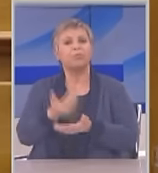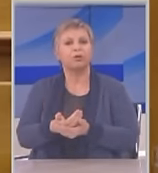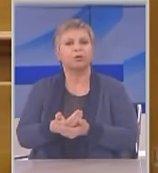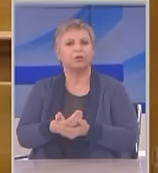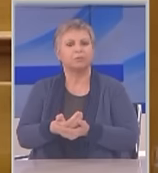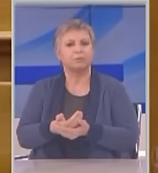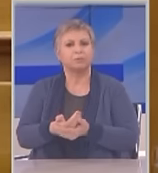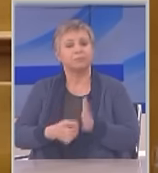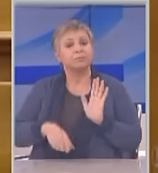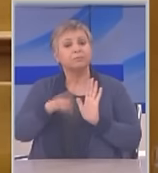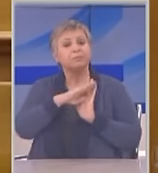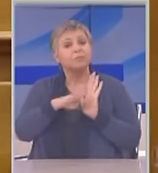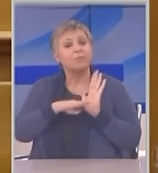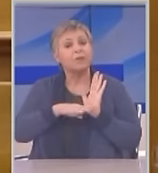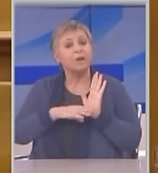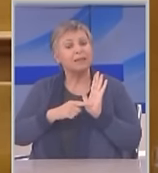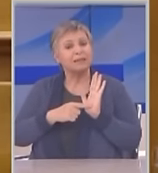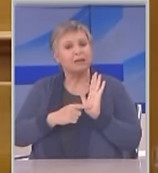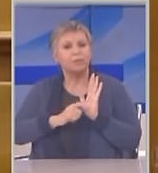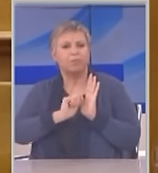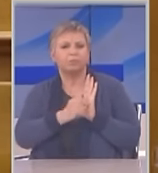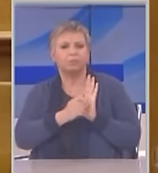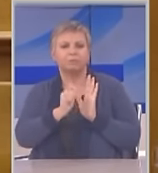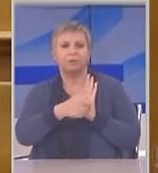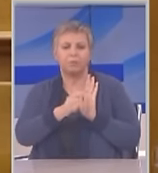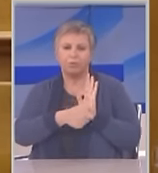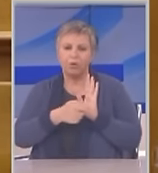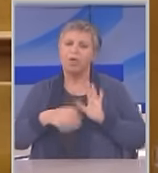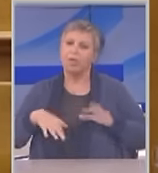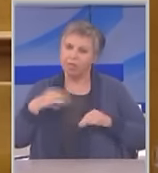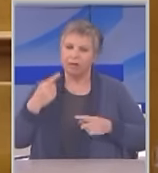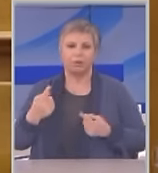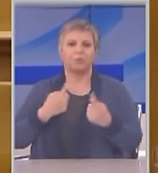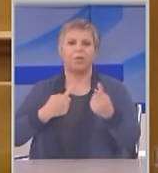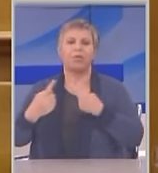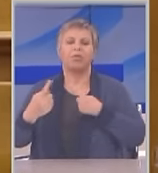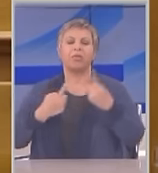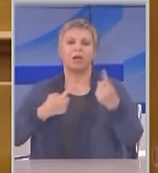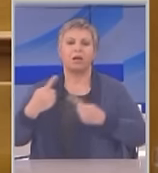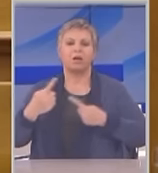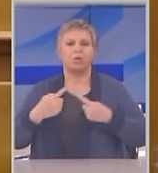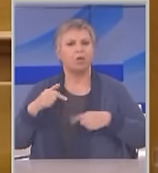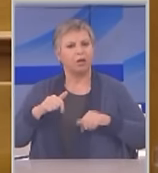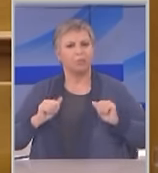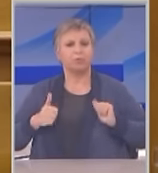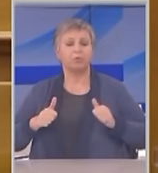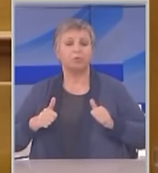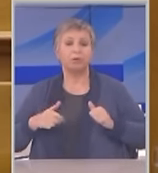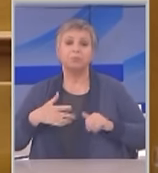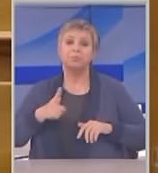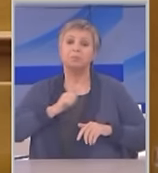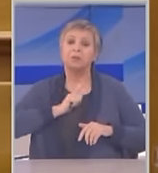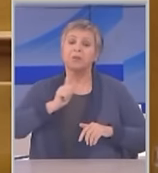συνταγματική αναθεώρηση, ο διάλογος της οποίας έχει ξεκινήσει, είναι μια τέτοια πρωτοβουλία, στην οποία αναμένεται